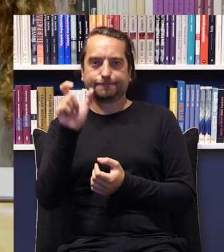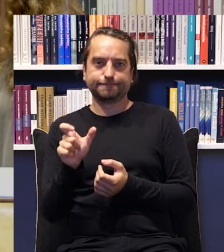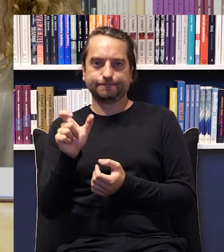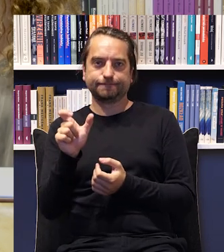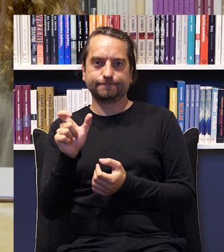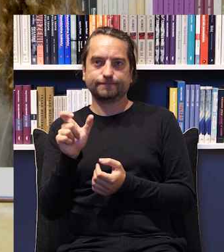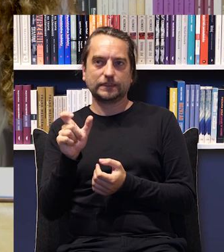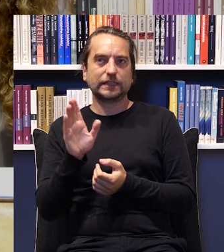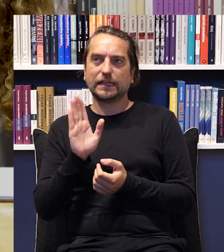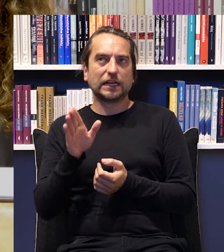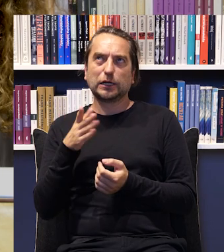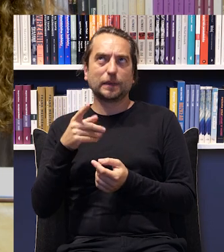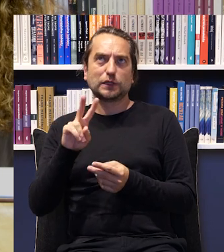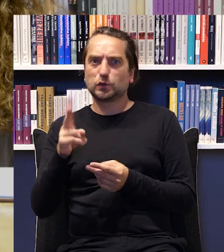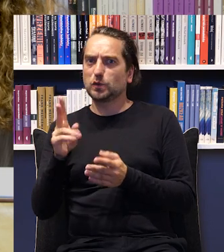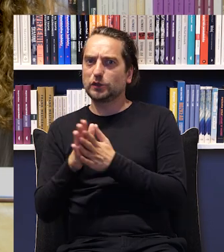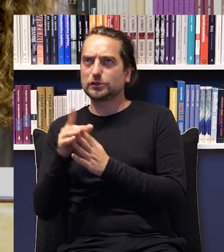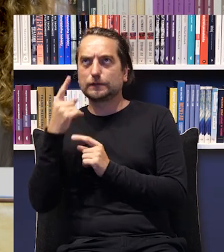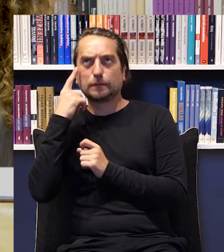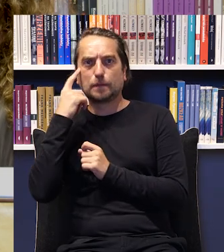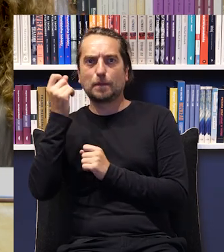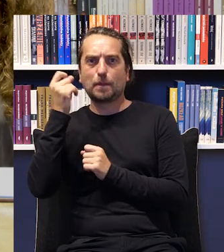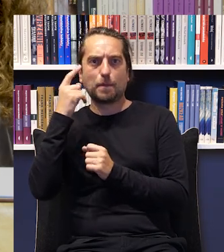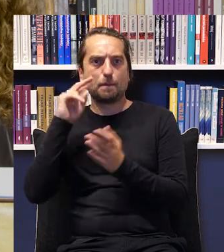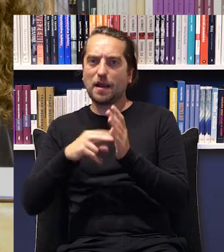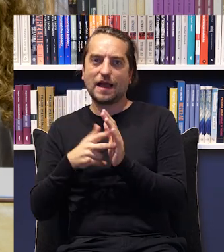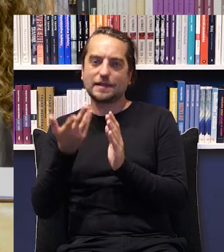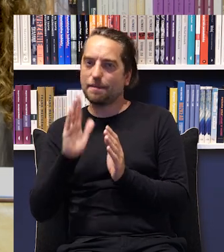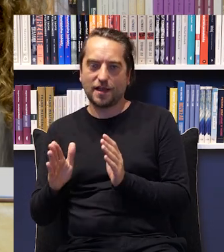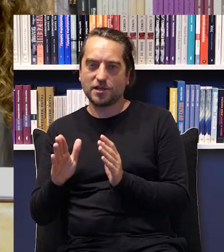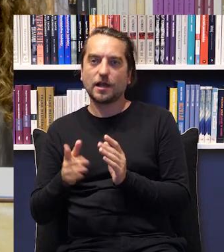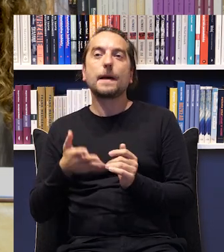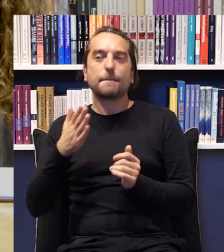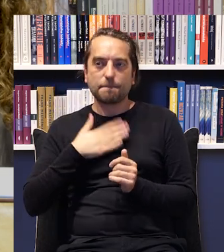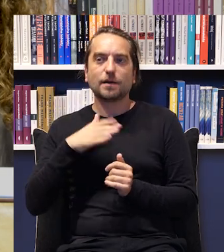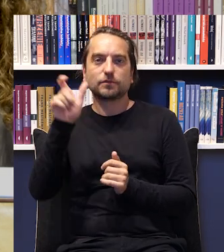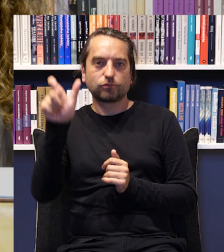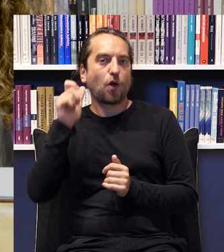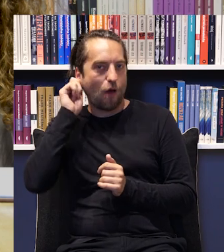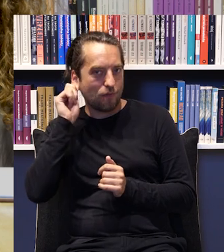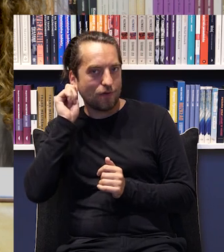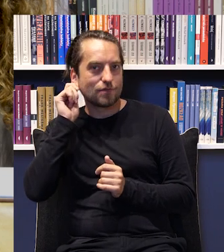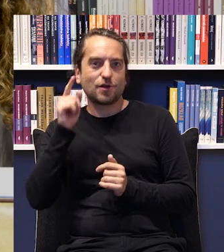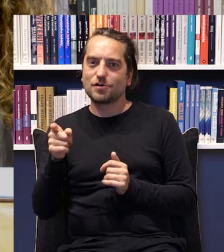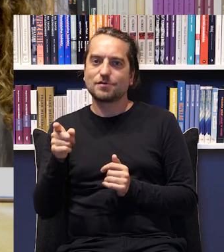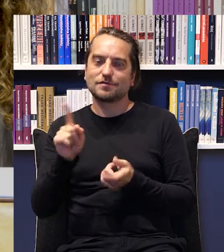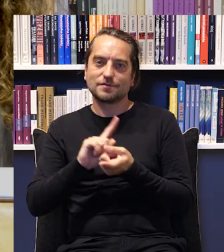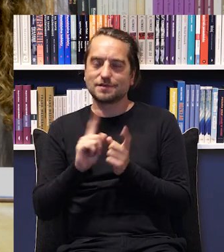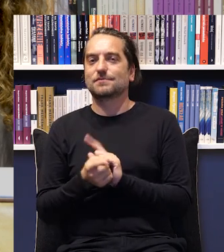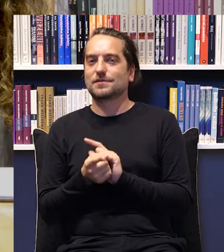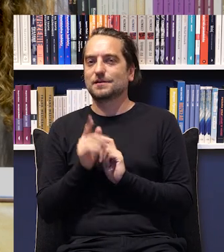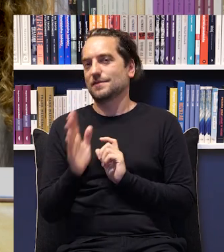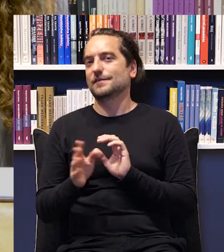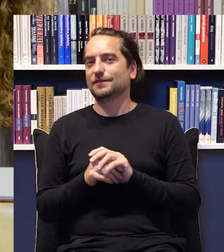może w najbliższym czasie. Mam bardzo konkretną bohaterkę z bardzo konkretnym językiem, jakby naprawdę mogę sobie